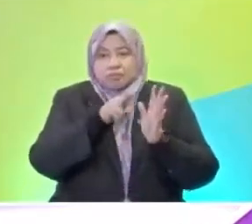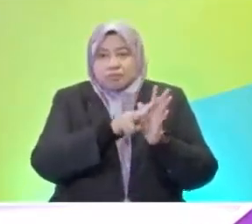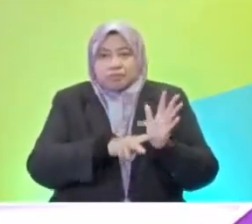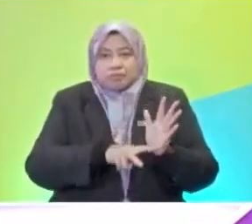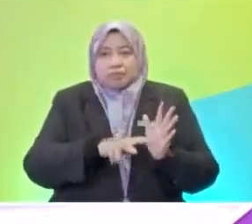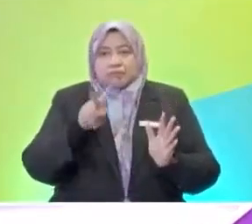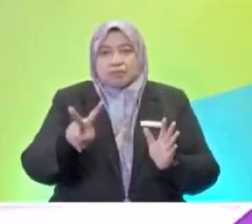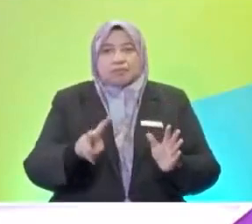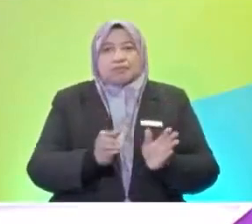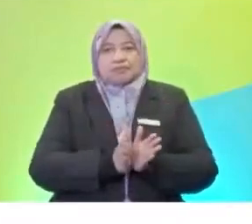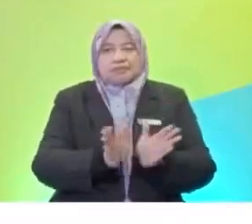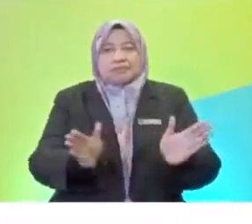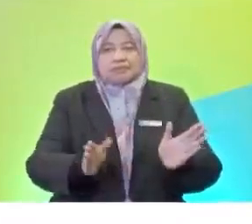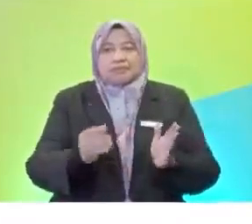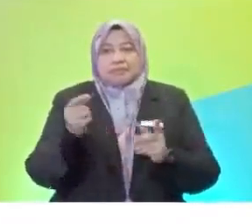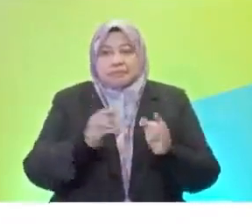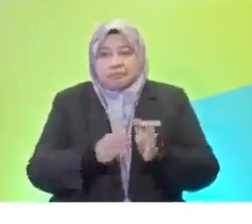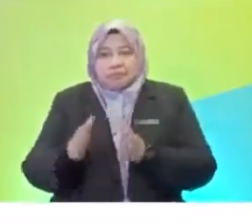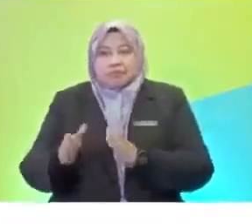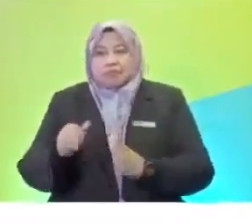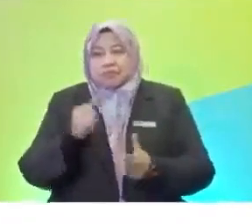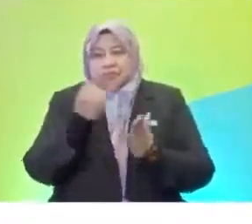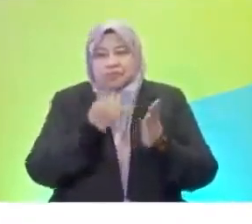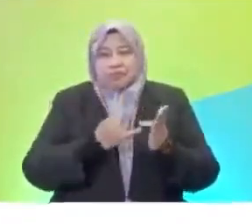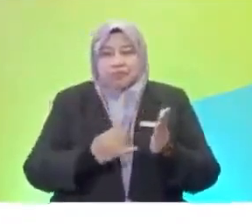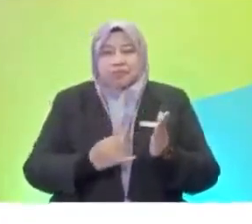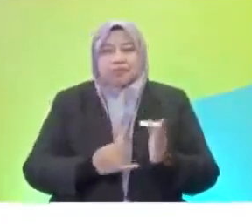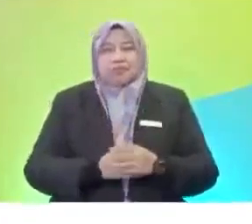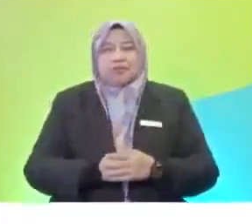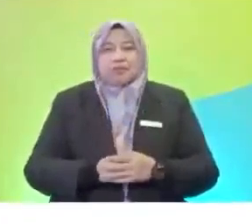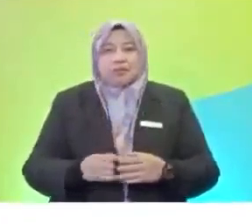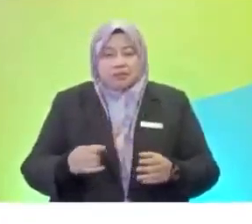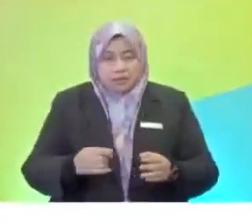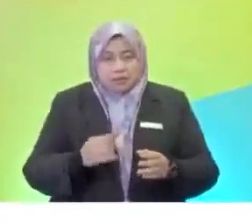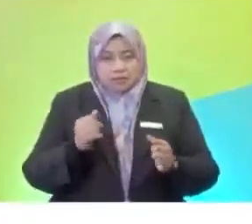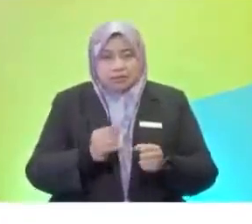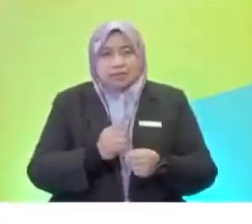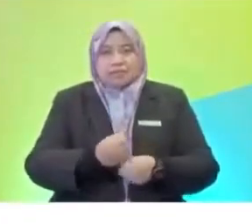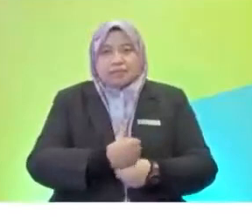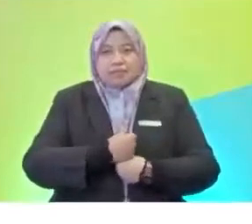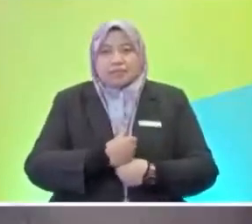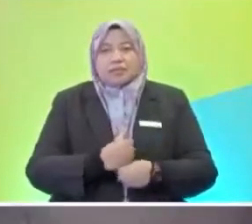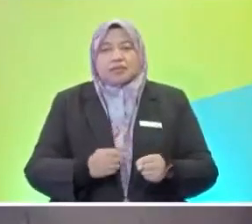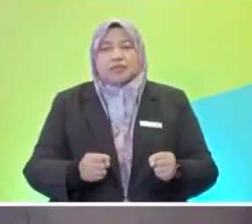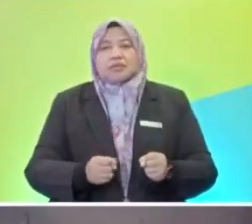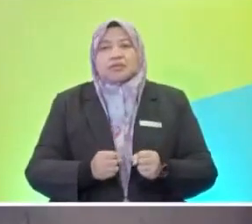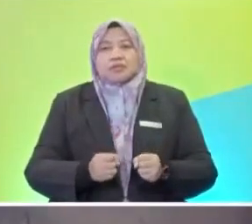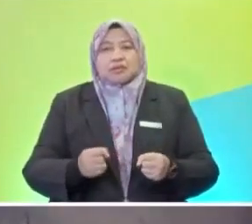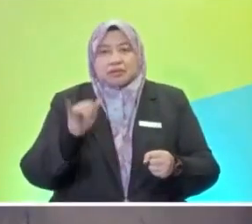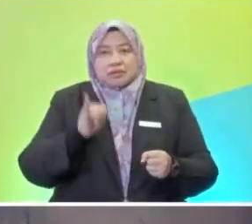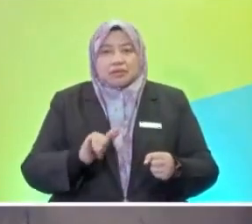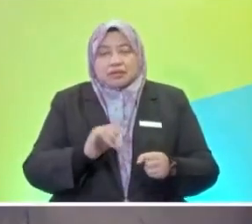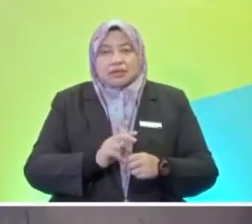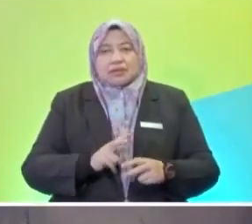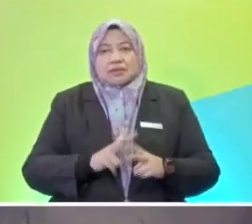wane dilukis secara beruangan dia akan membentuk satu dekorasi yang sangat menarik Wah menarik itu jago Oke karena situ cewek